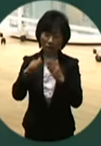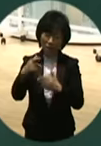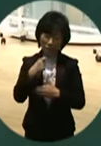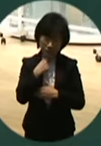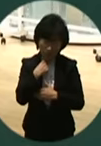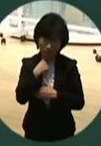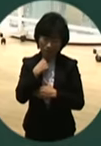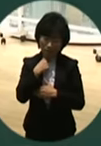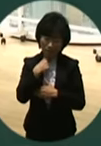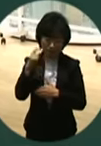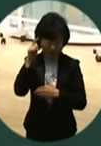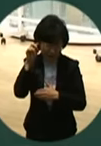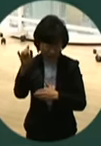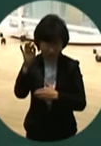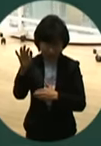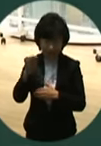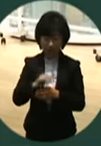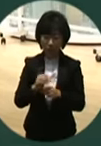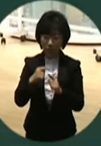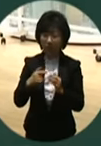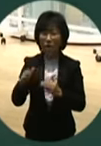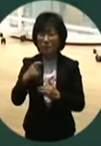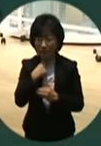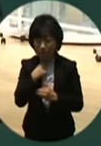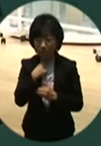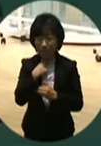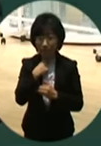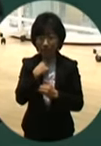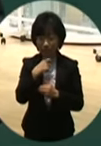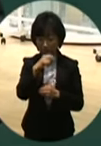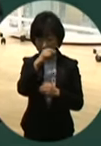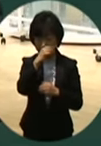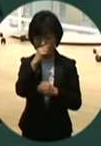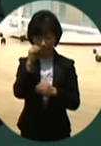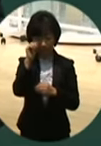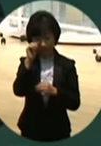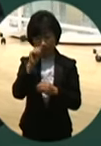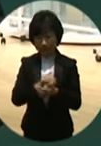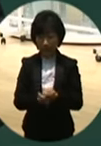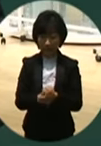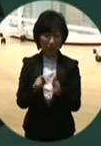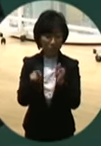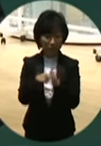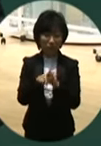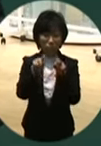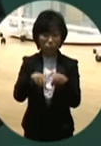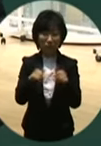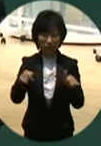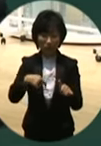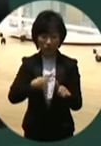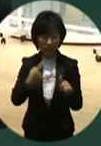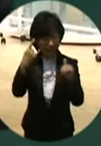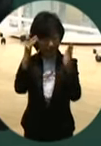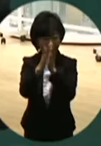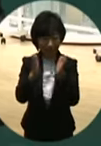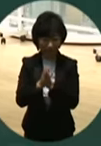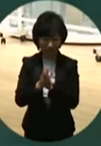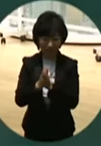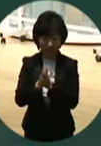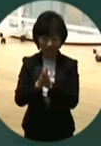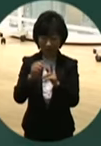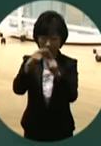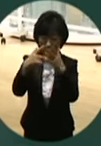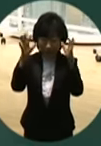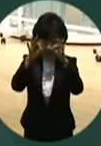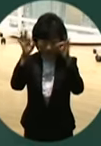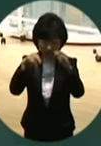그 우리로서는 그냥 오면 되는데 그만큼 불신자가 교회 오는 게 어려워요. Now think about it. For us, it seems easy. You just come, but then for a non-believer